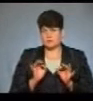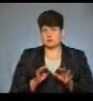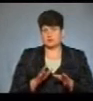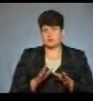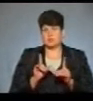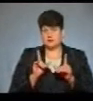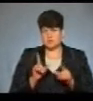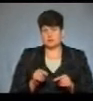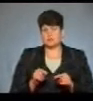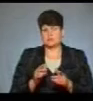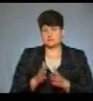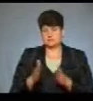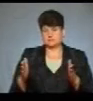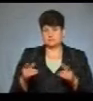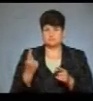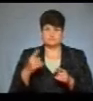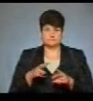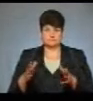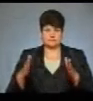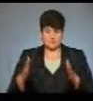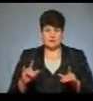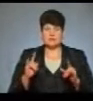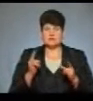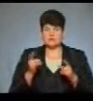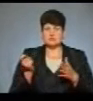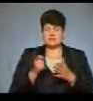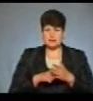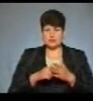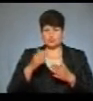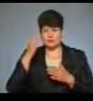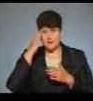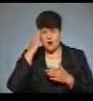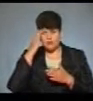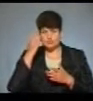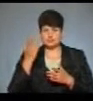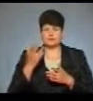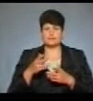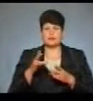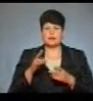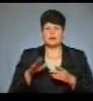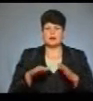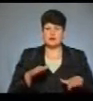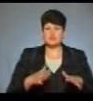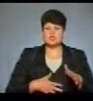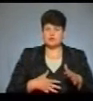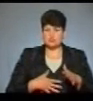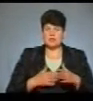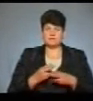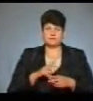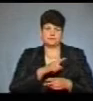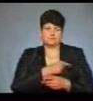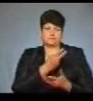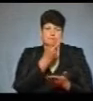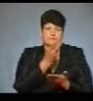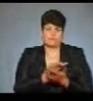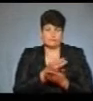дотримуючись бокового інтервалу. Дитину з закритою черепно-мозковою травмою, стресом мозку, травмою лівої гомілки і живота доправили до лікаря. Розповіла